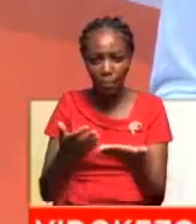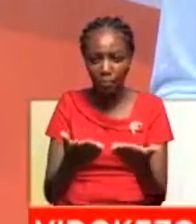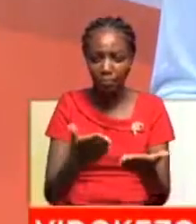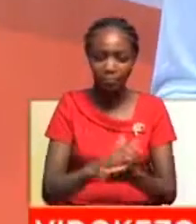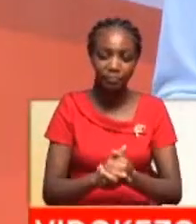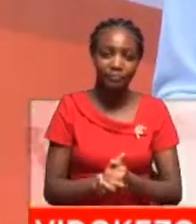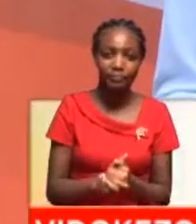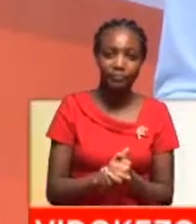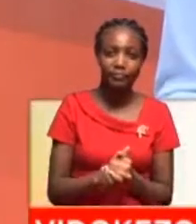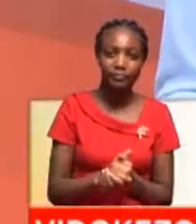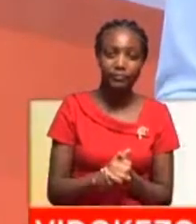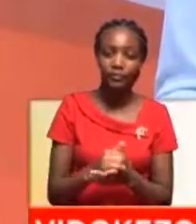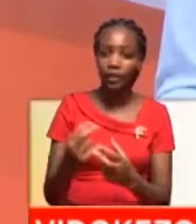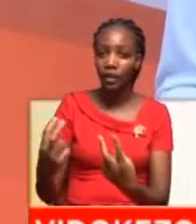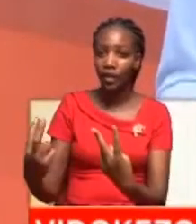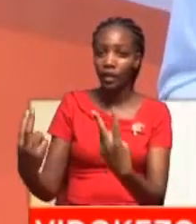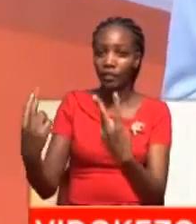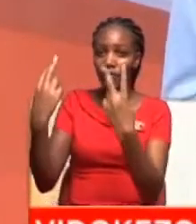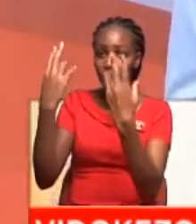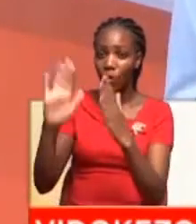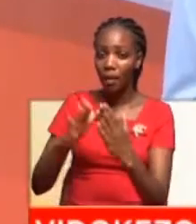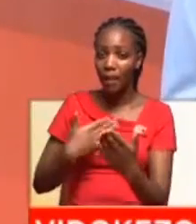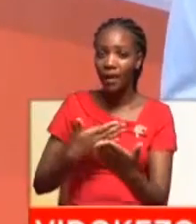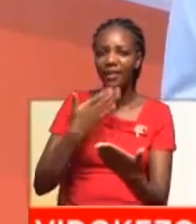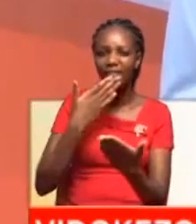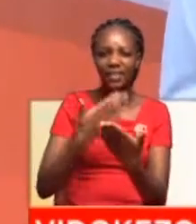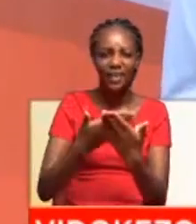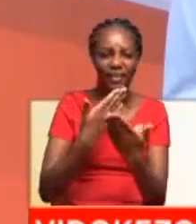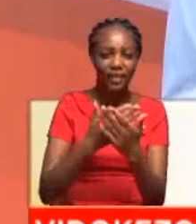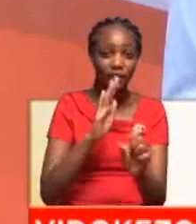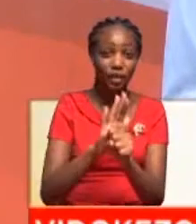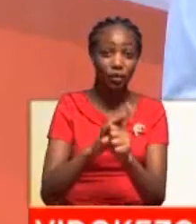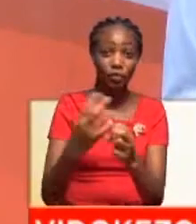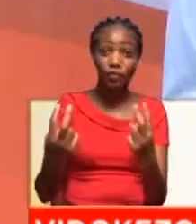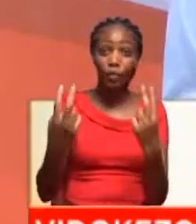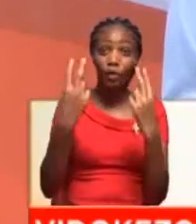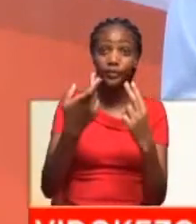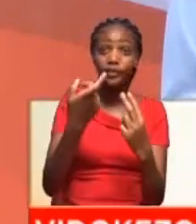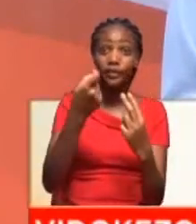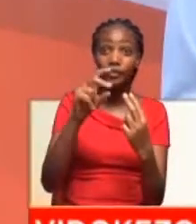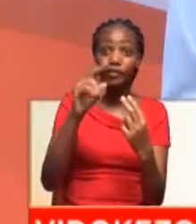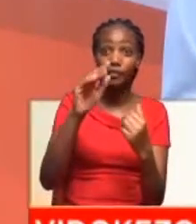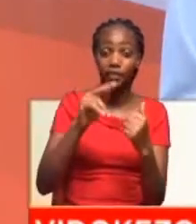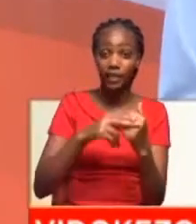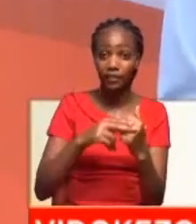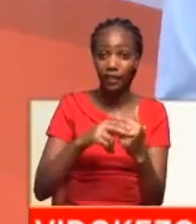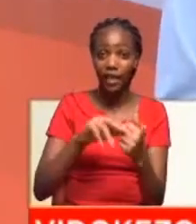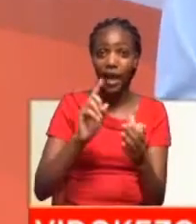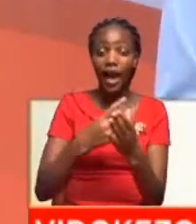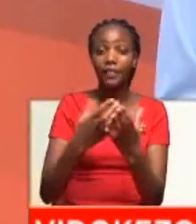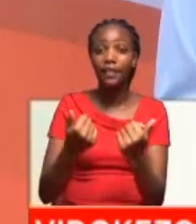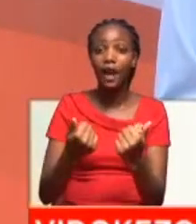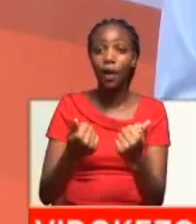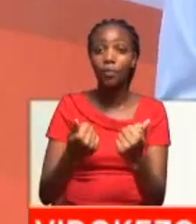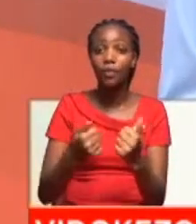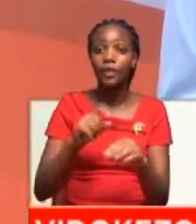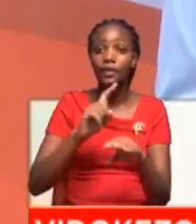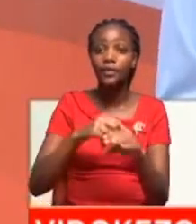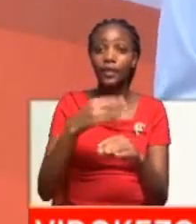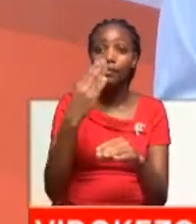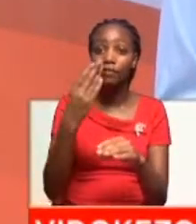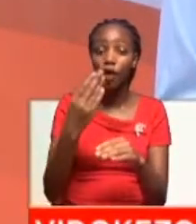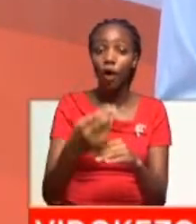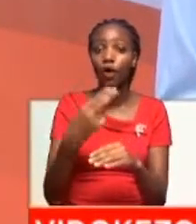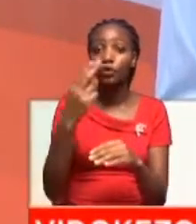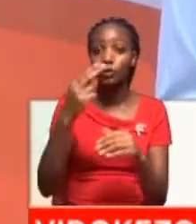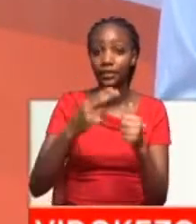Mpenzi mtazamaji, asante sana kwa kuendelea kutazama runinga ya TV 47. Kulingana na krabu ya kronomita yangu ni saa 10:27